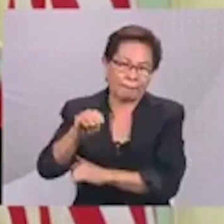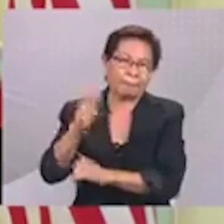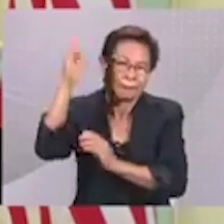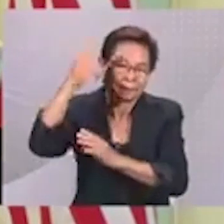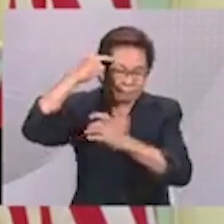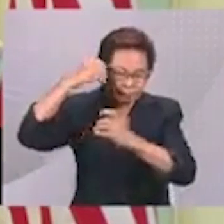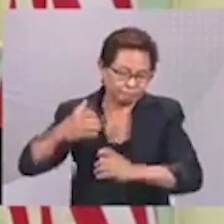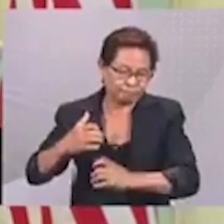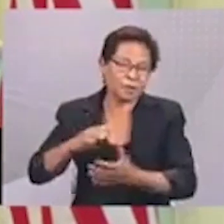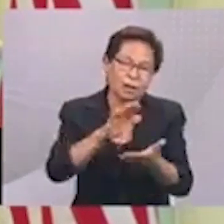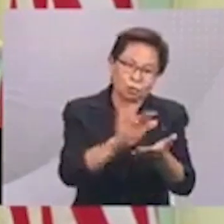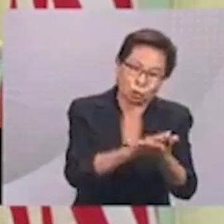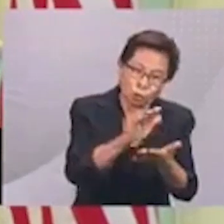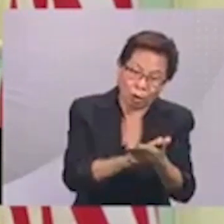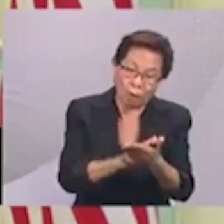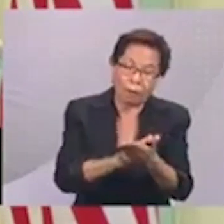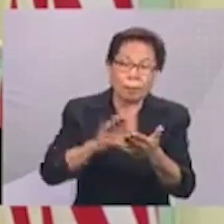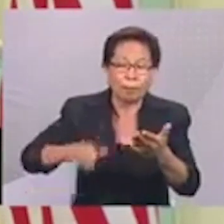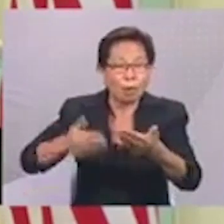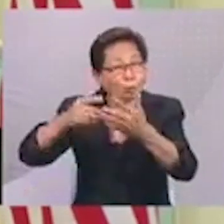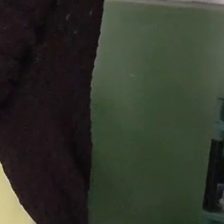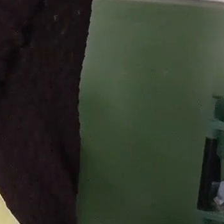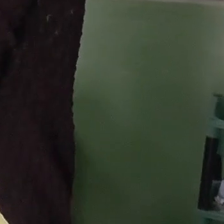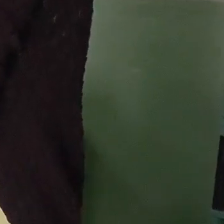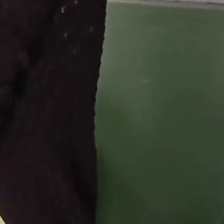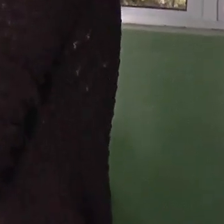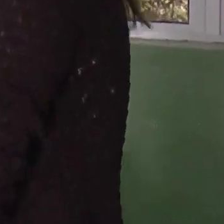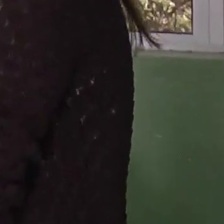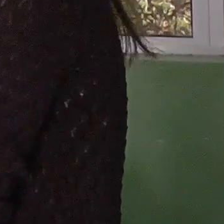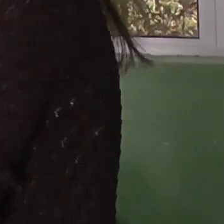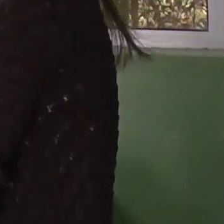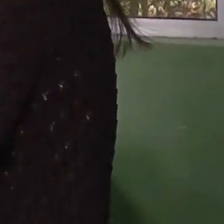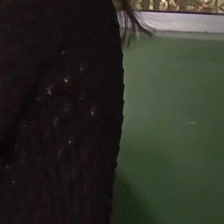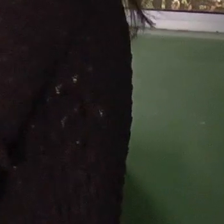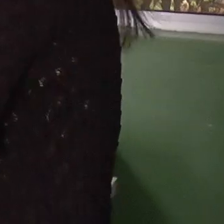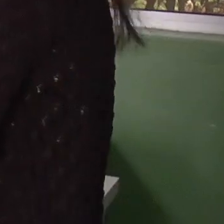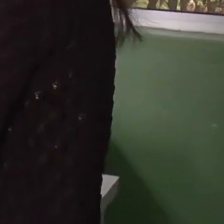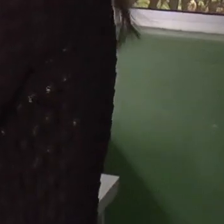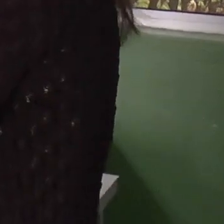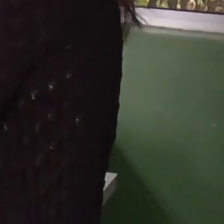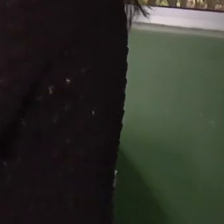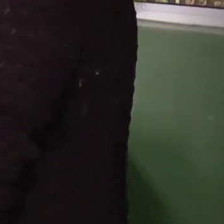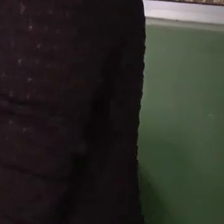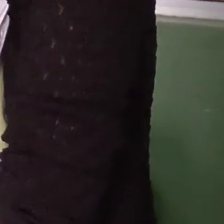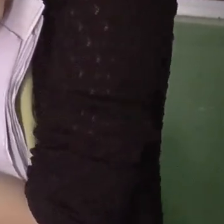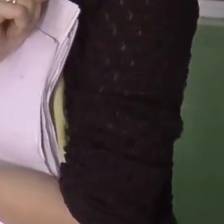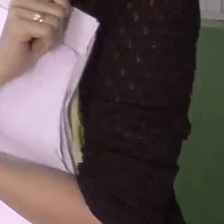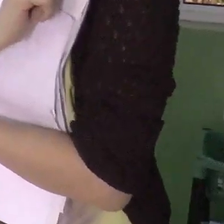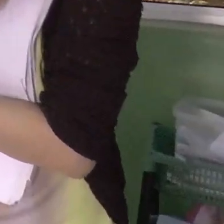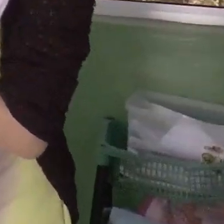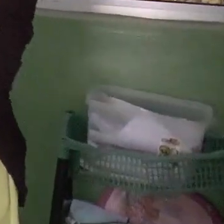Walaupun sekolah belum dimulakan, tetapi ada keperluan bagi guru-guru